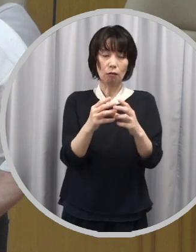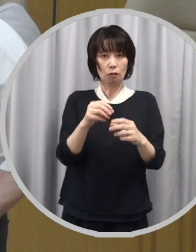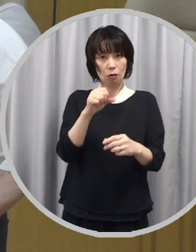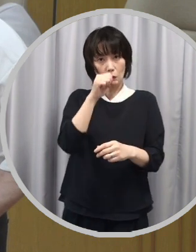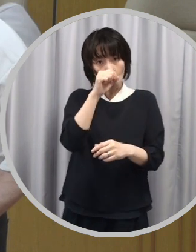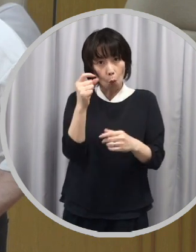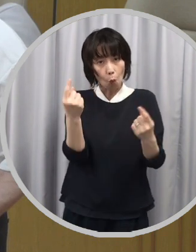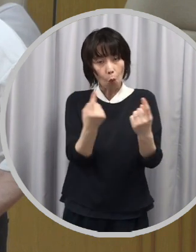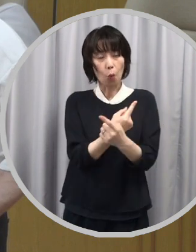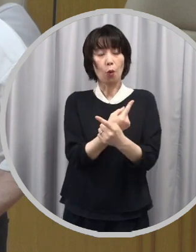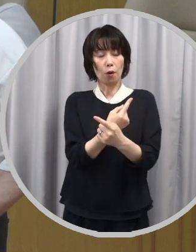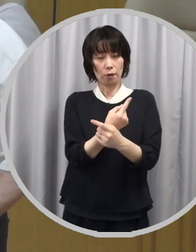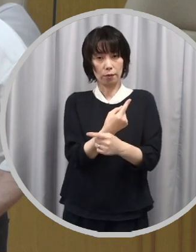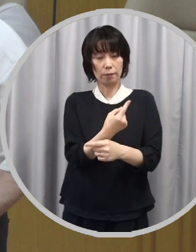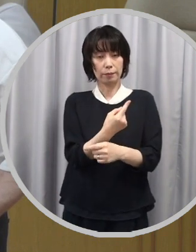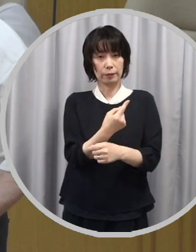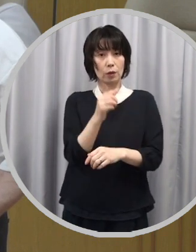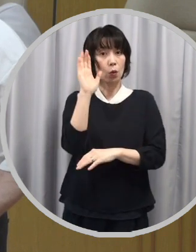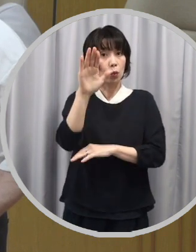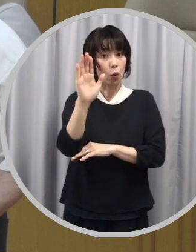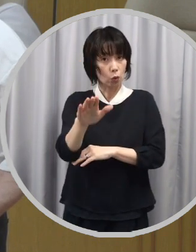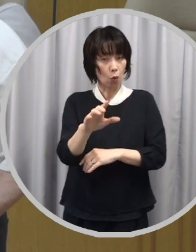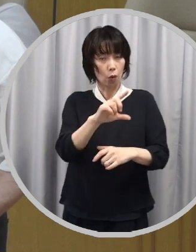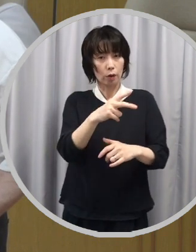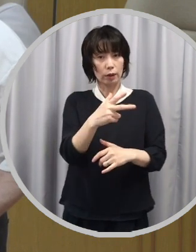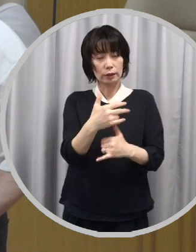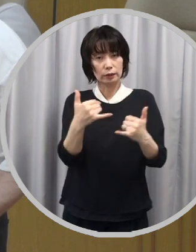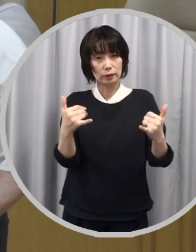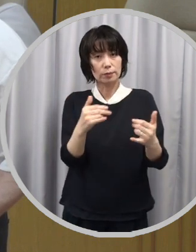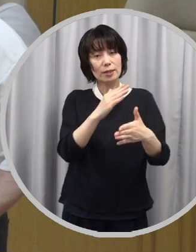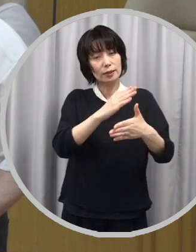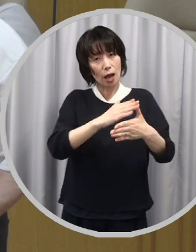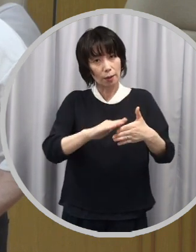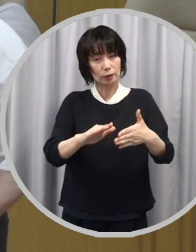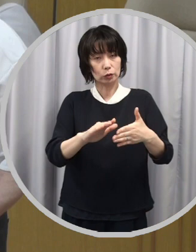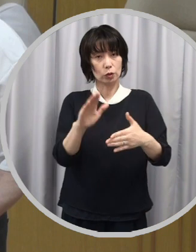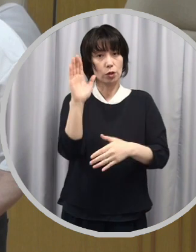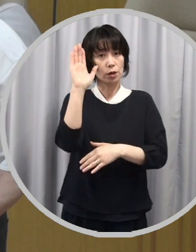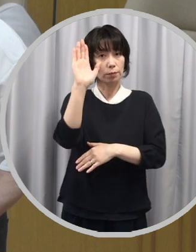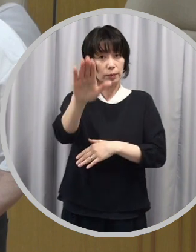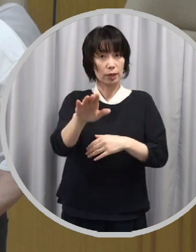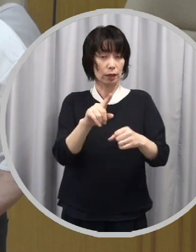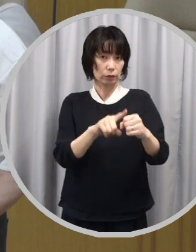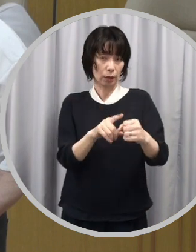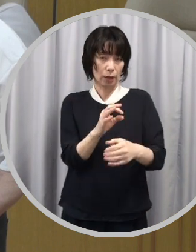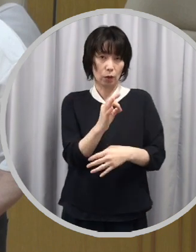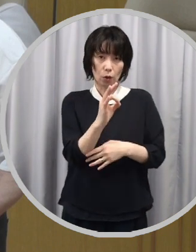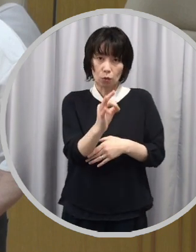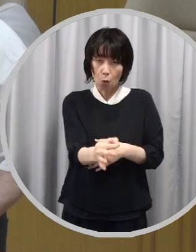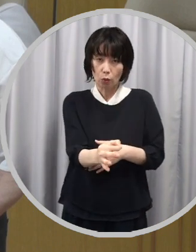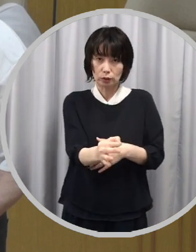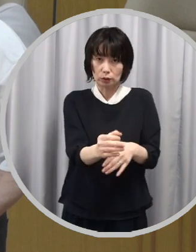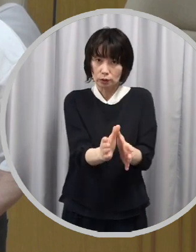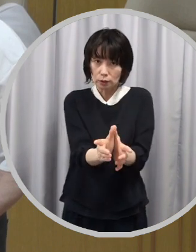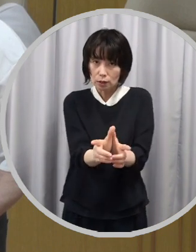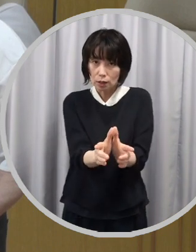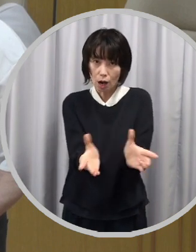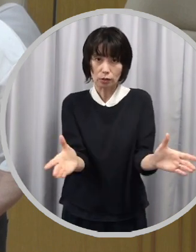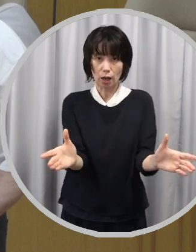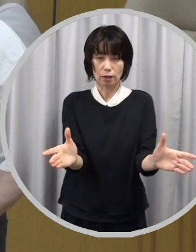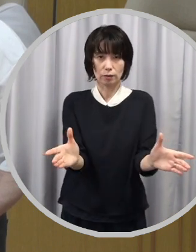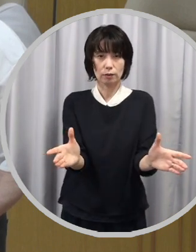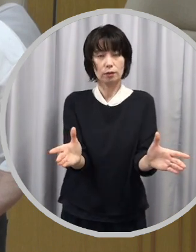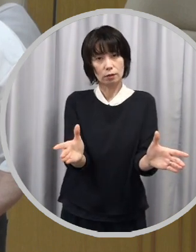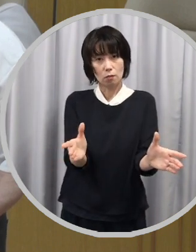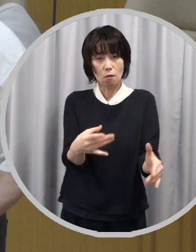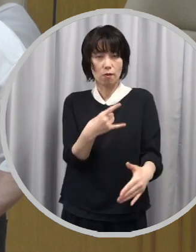、今後においてはさまざまな市民サービス、未来に向けた投資の拡大などが期待される